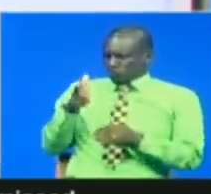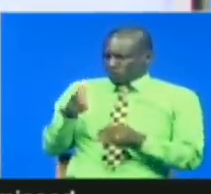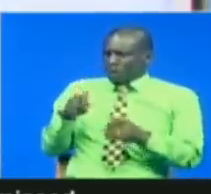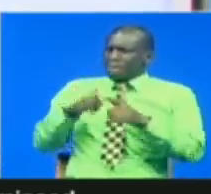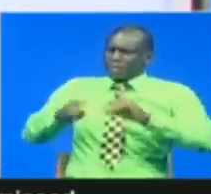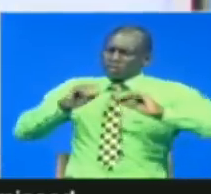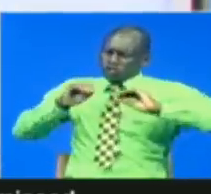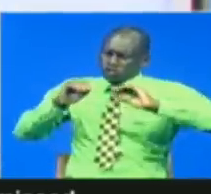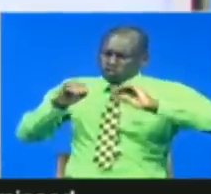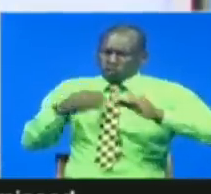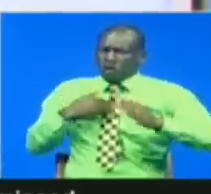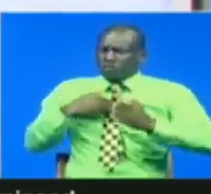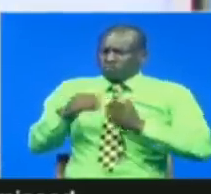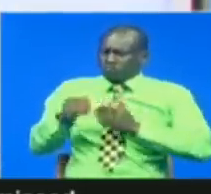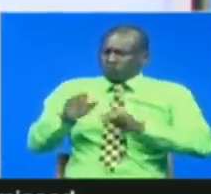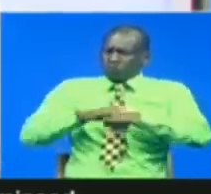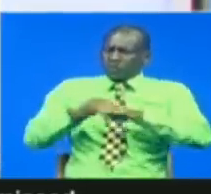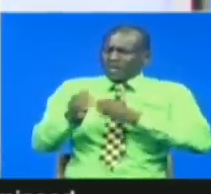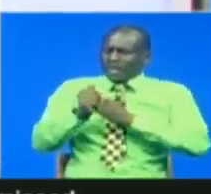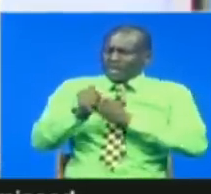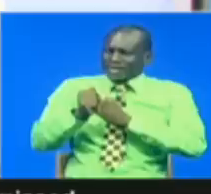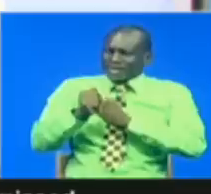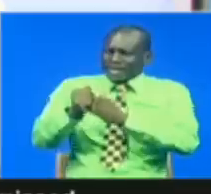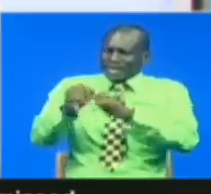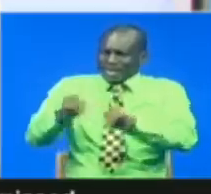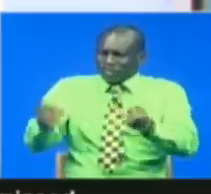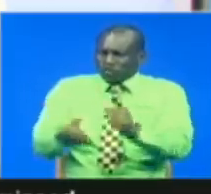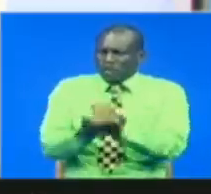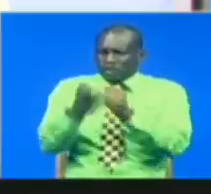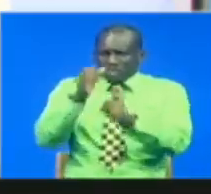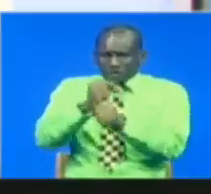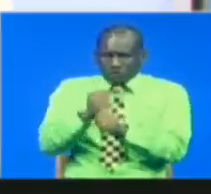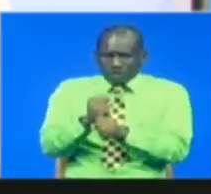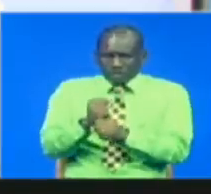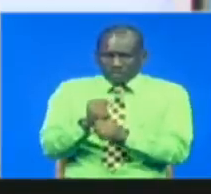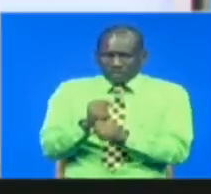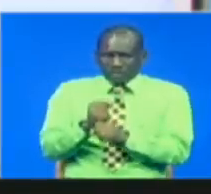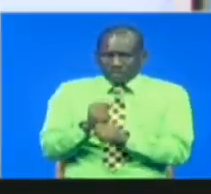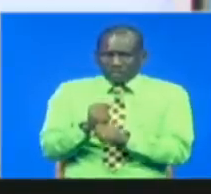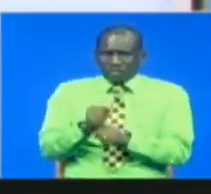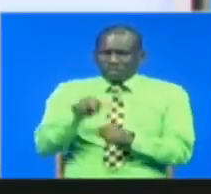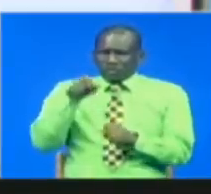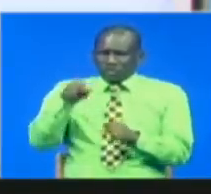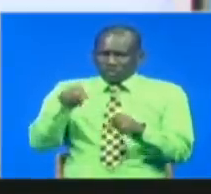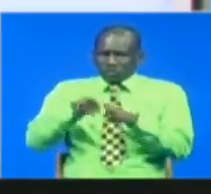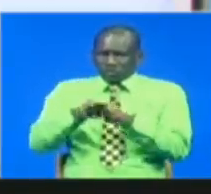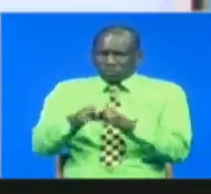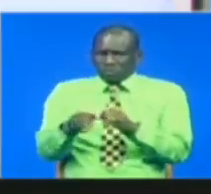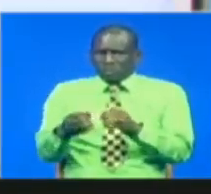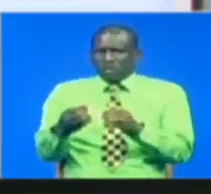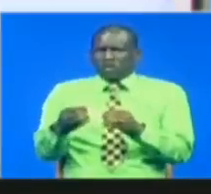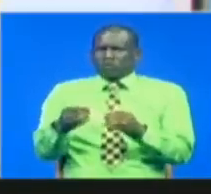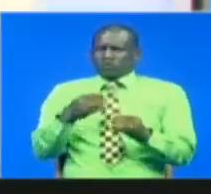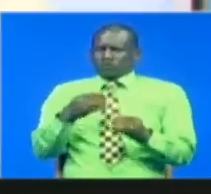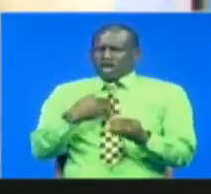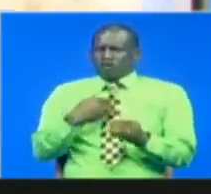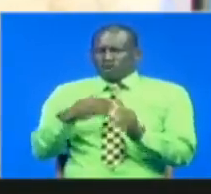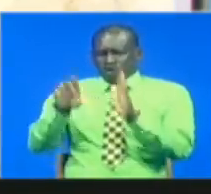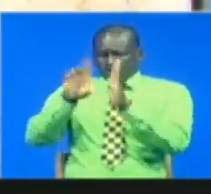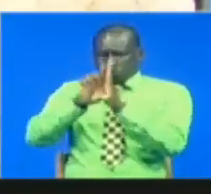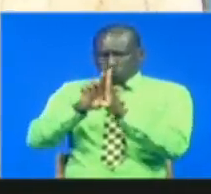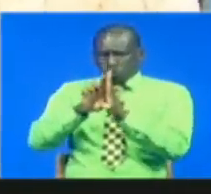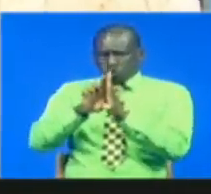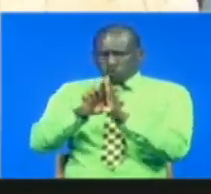na guidelines nzuri za kuwaya kusaidia kwa hiyo kazi. Hapo unajua ingedita pia labda hiyo number 21 tulilose, either labda tungeluse labda